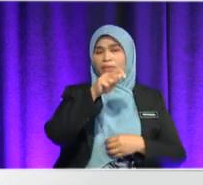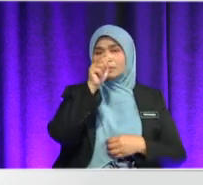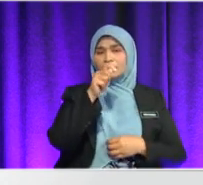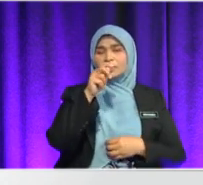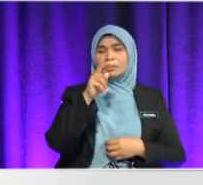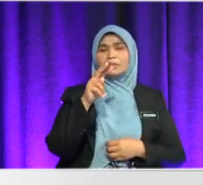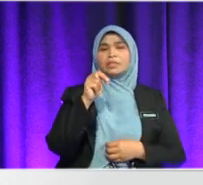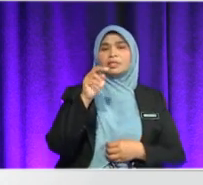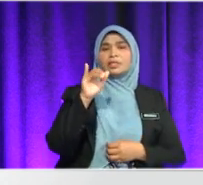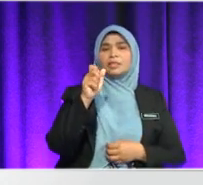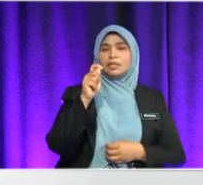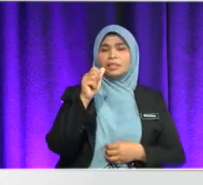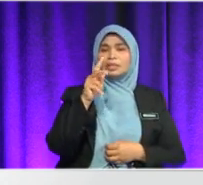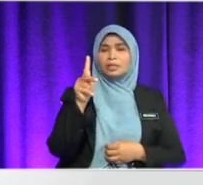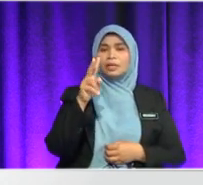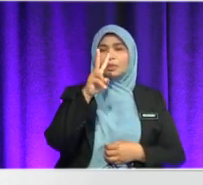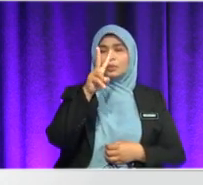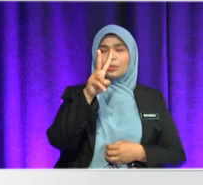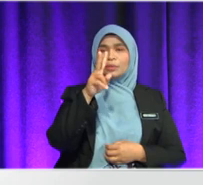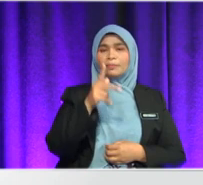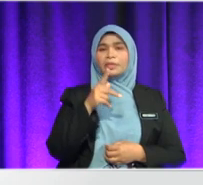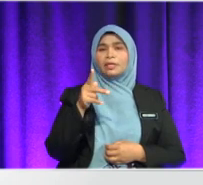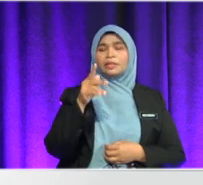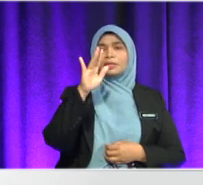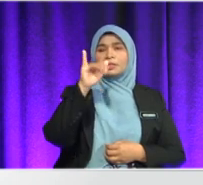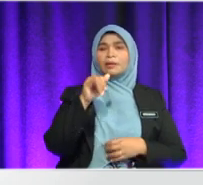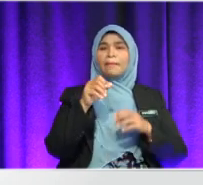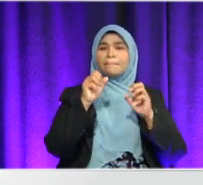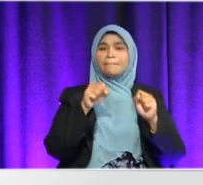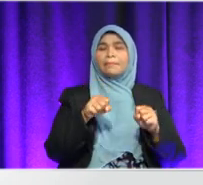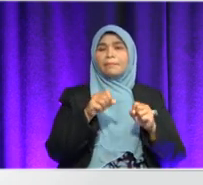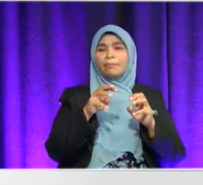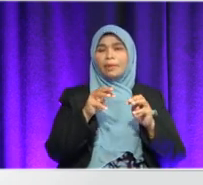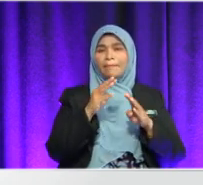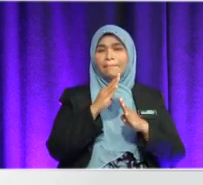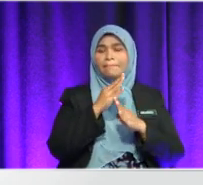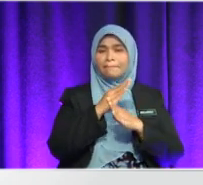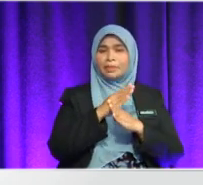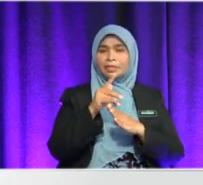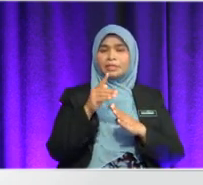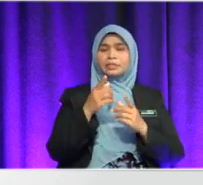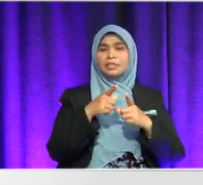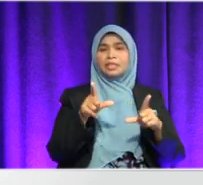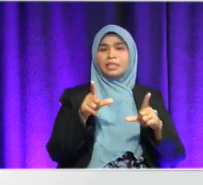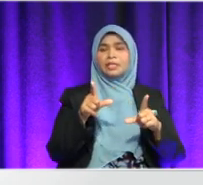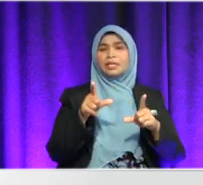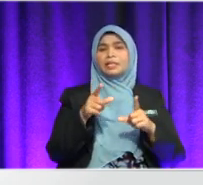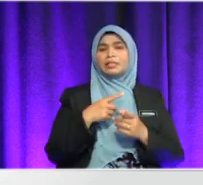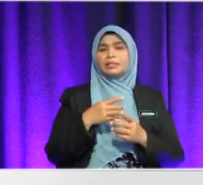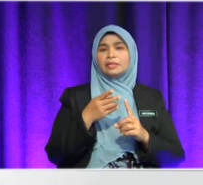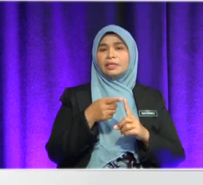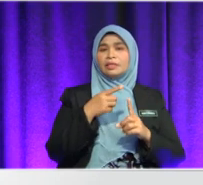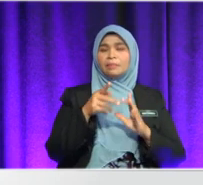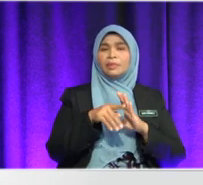tekan dua perkara yang membatalkan iman selain daripada perbuatan